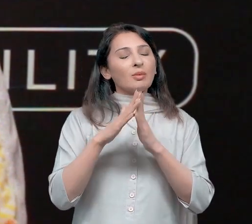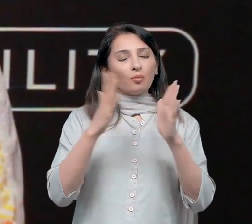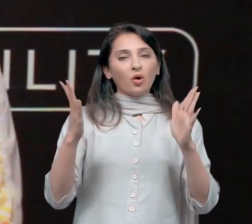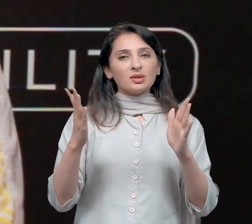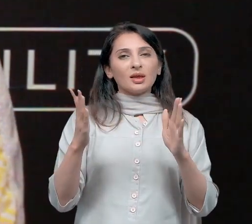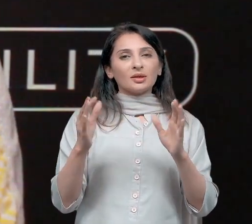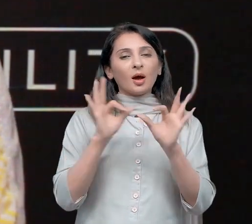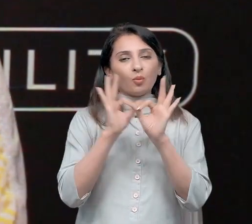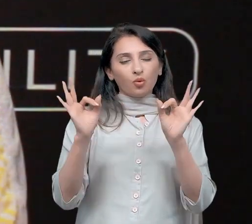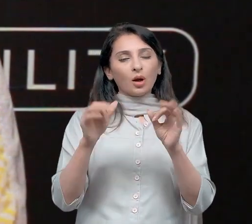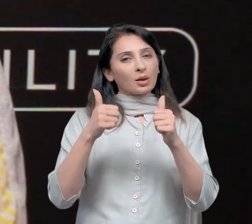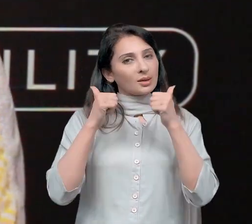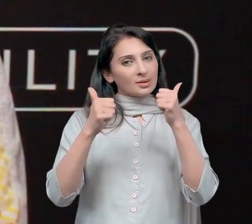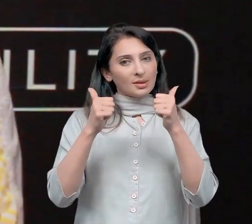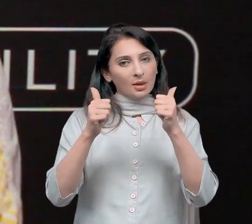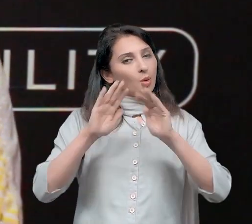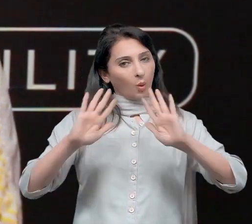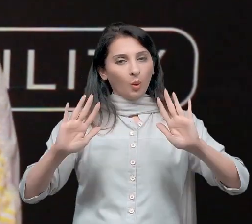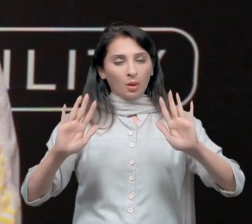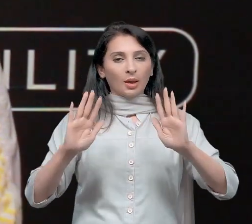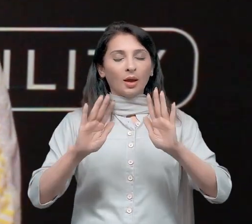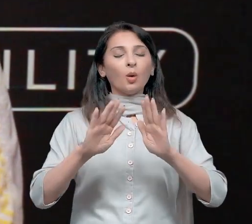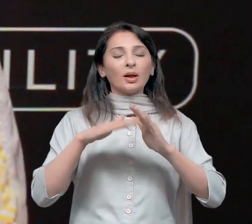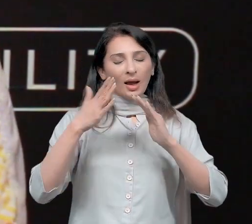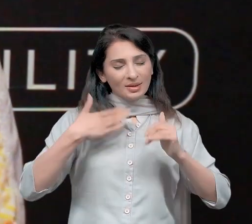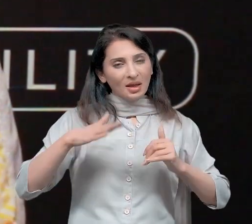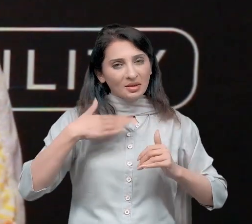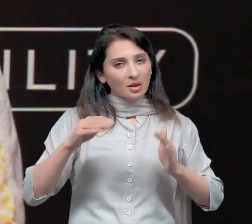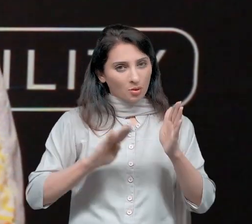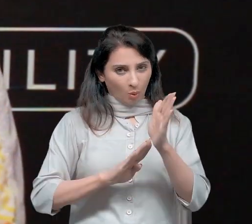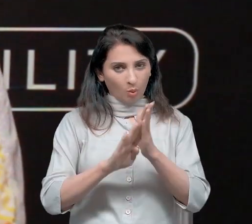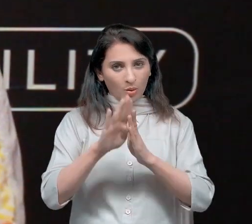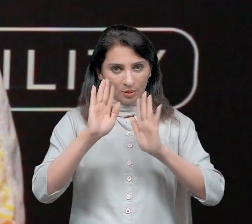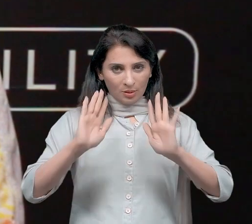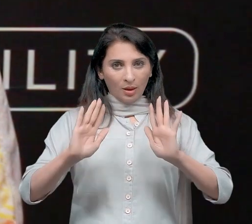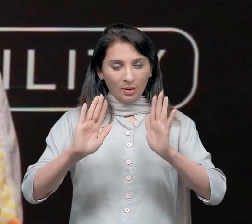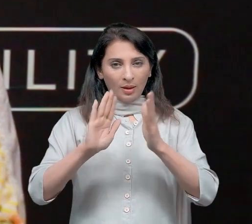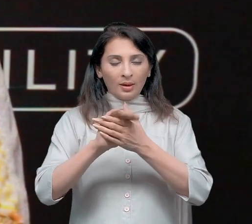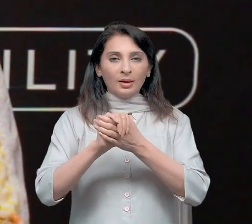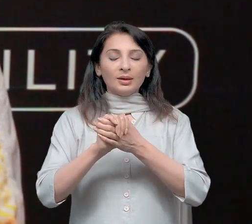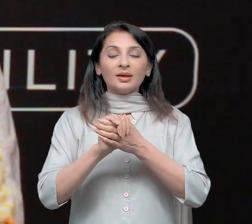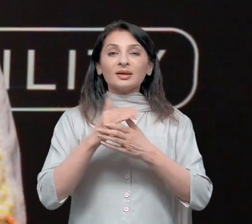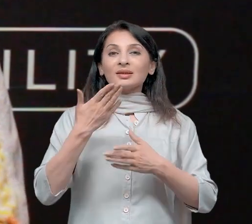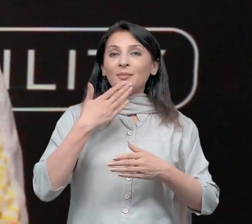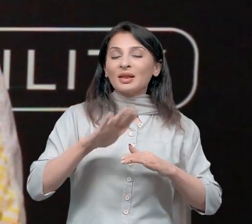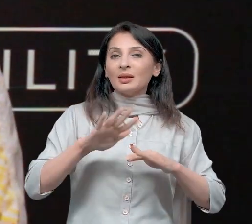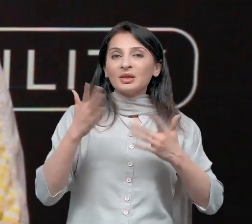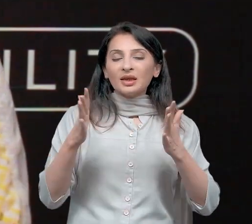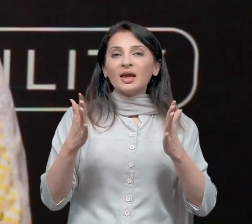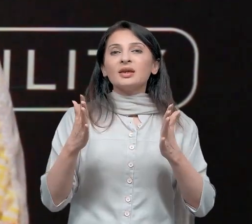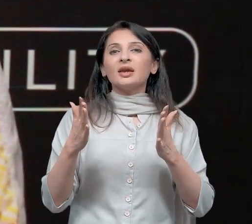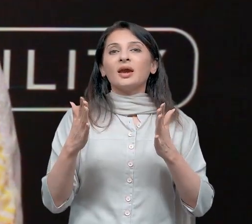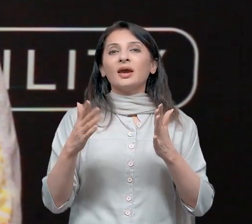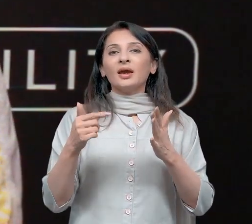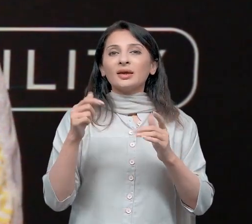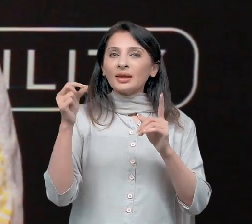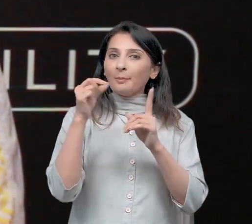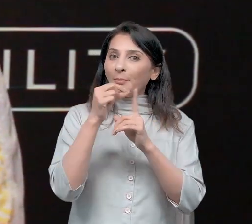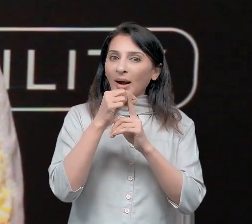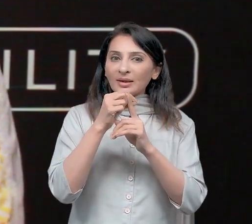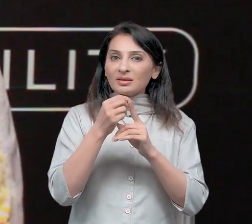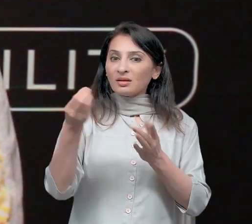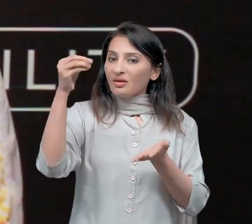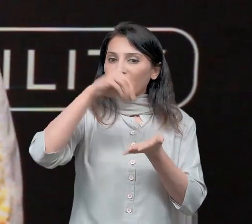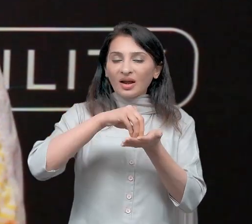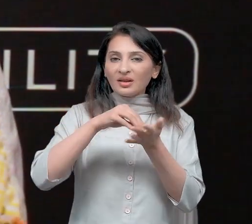और जितना कर सकते हैं इम्प्रूव कर रहे हैं, ऑलवेज रूम फॉर इम्प्रूवमेंट। मगर इसका ये मतलब नहीं है कि इससे पाकिस्तान को क्या फ़ायदा हो रहा है ये